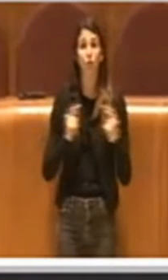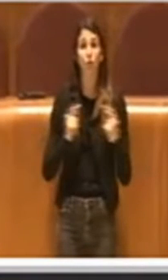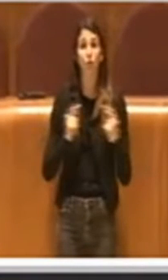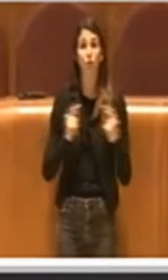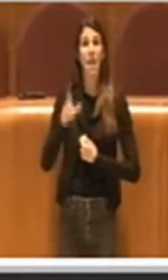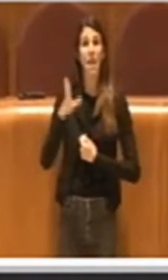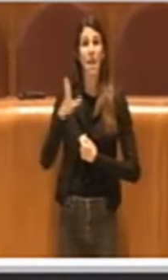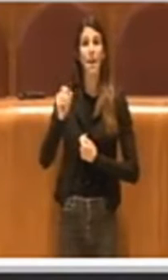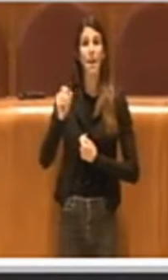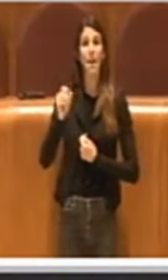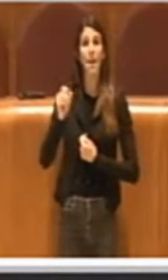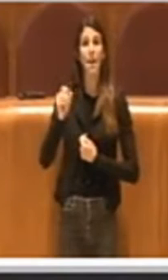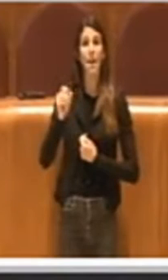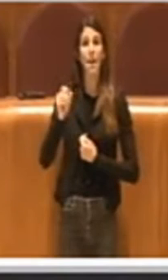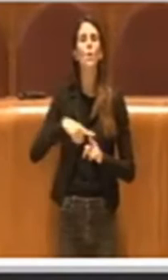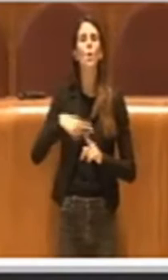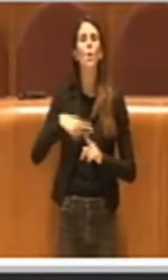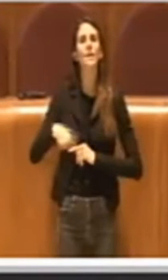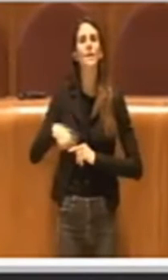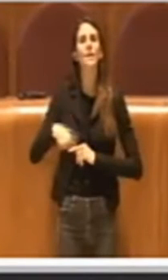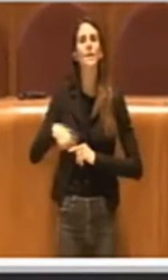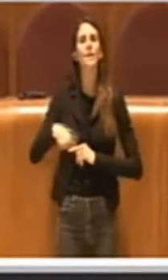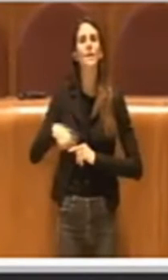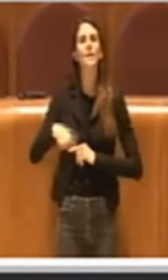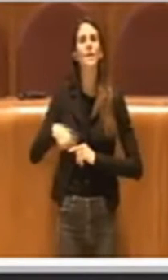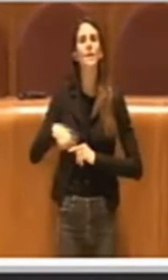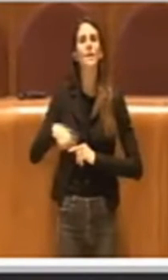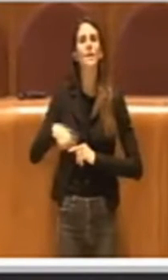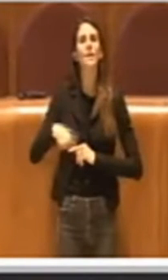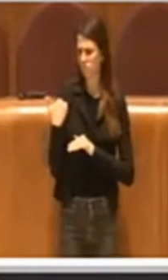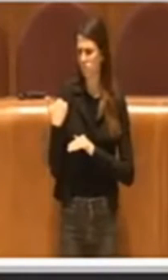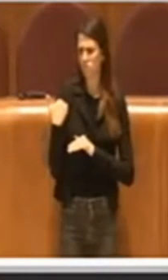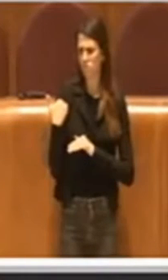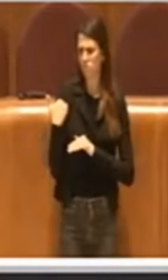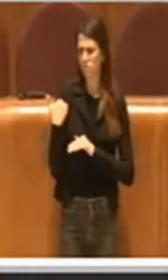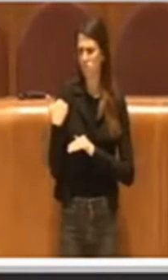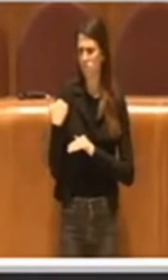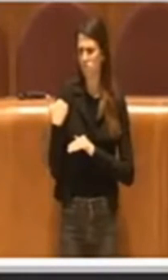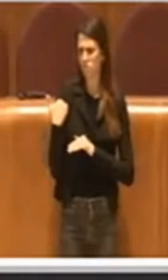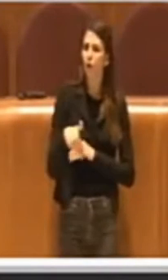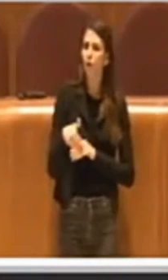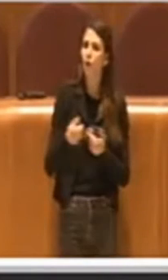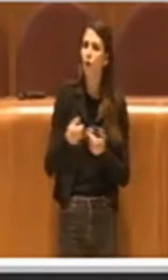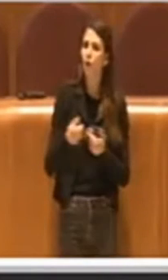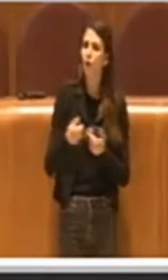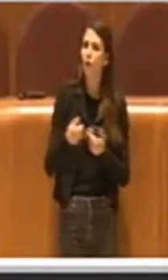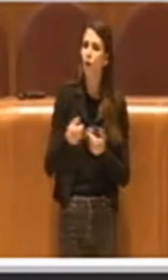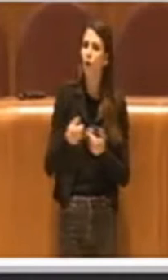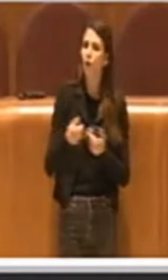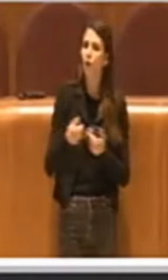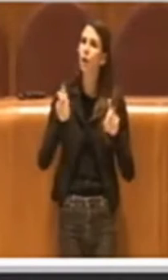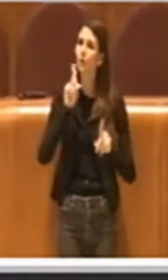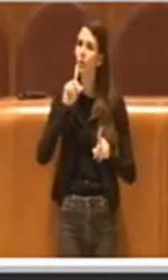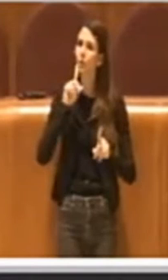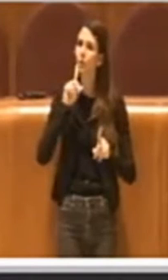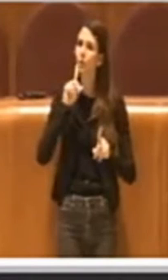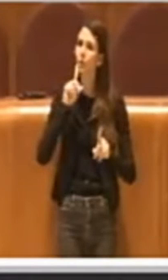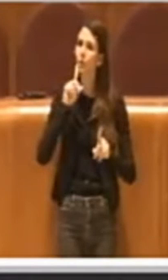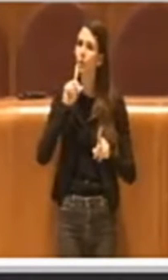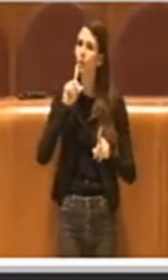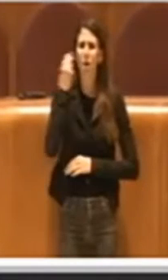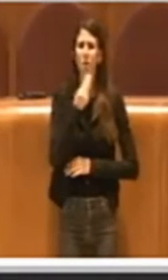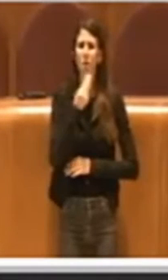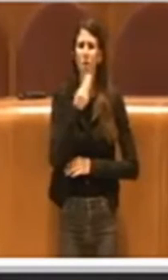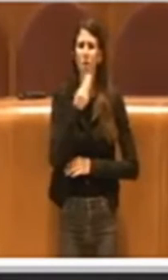Anche il presidente Chiossi ha poi convocato recentemente sullo stesso tema. Io ritengo che, essendo passato